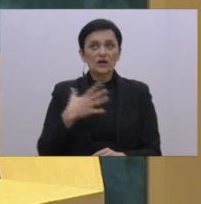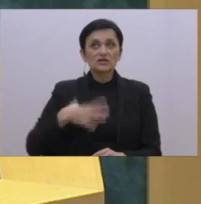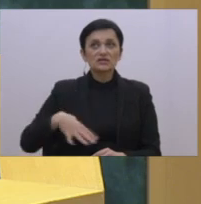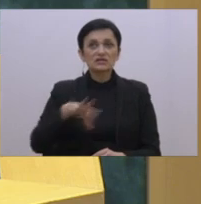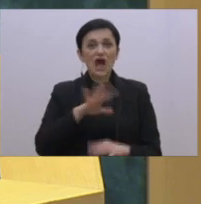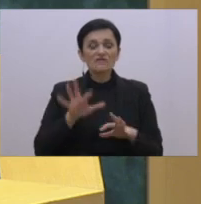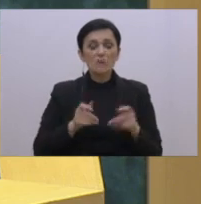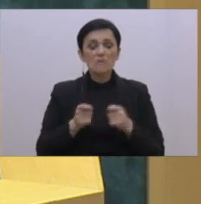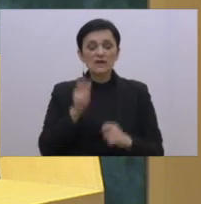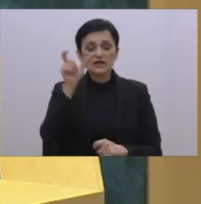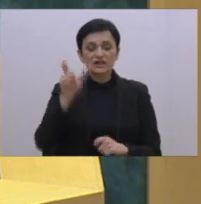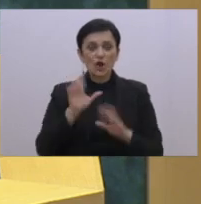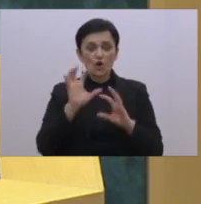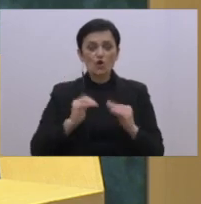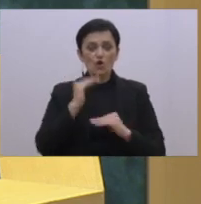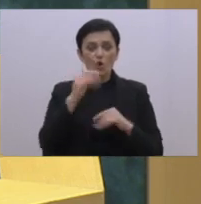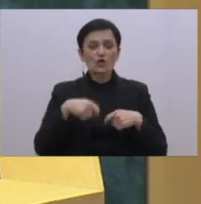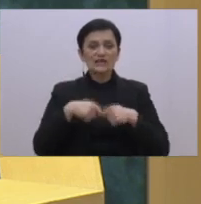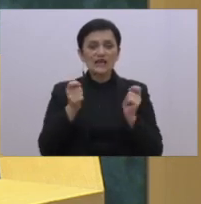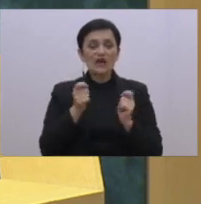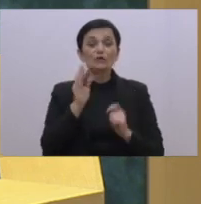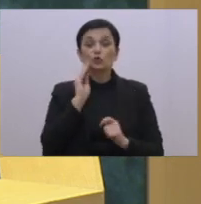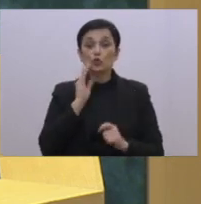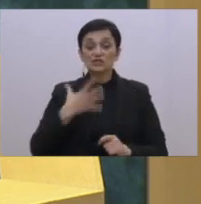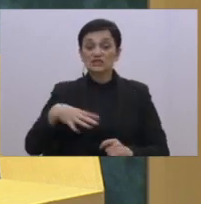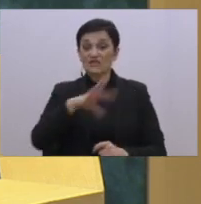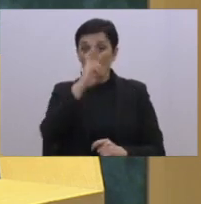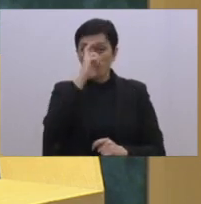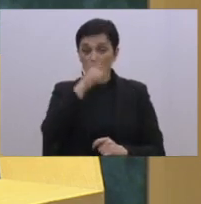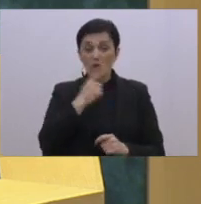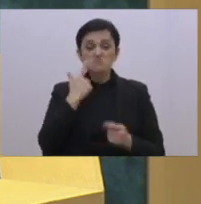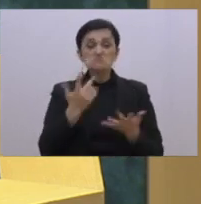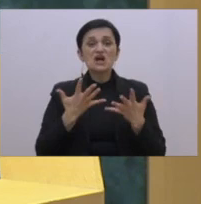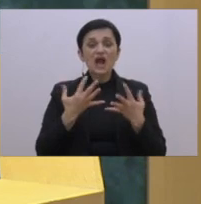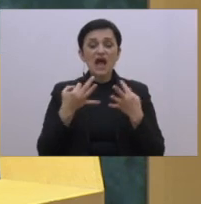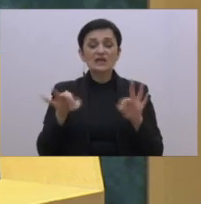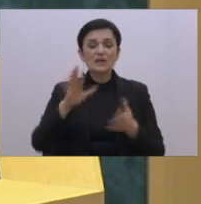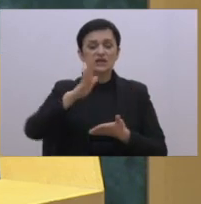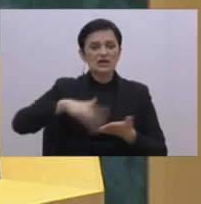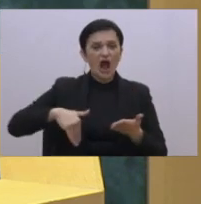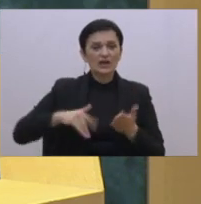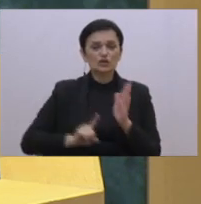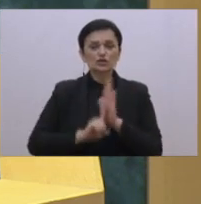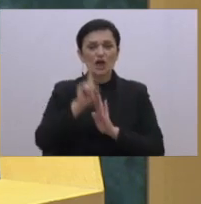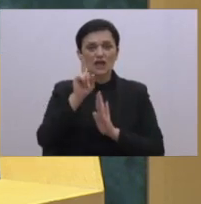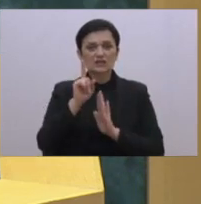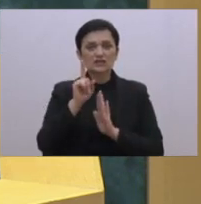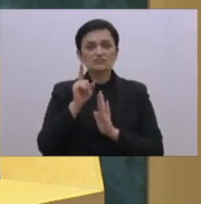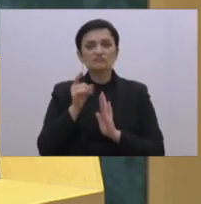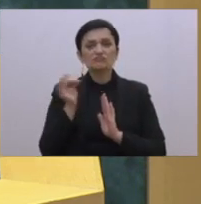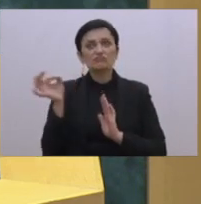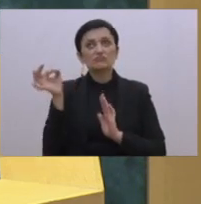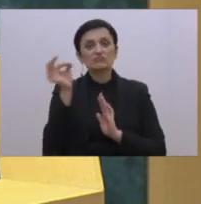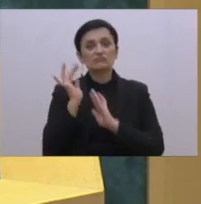საქართველოს პრეზიდენტმა კონსტიტუცია დაარღვია, როდესაც საქართველოს მთავრობის კაფიო ნებართვის გარეშე დაიწყო საგარეო პოლიტიკური